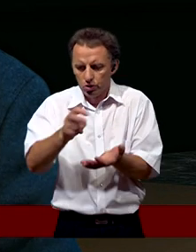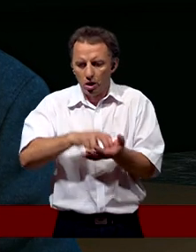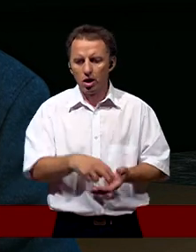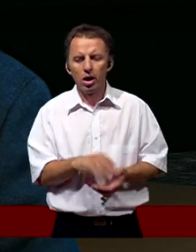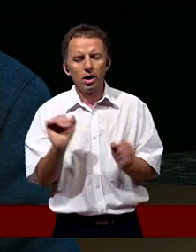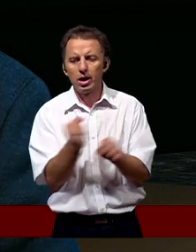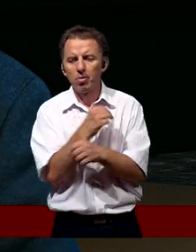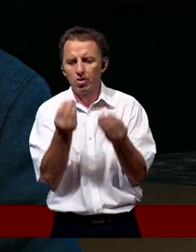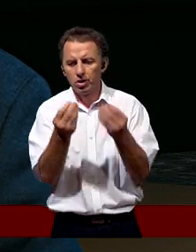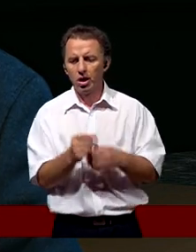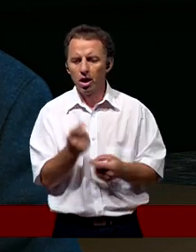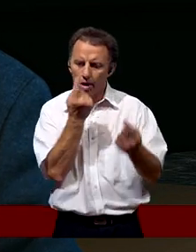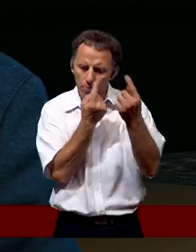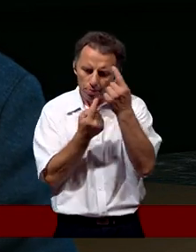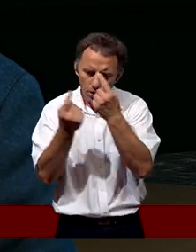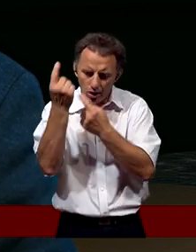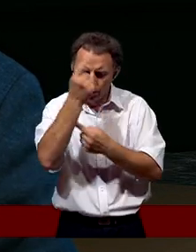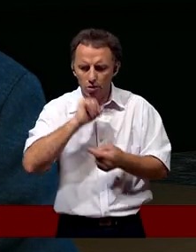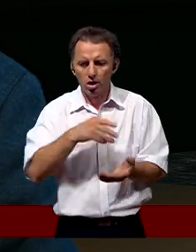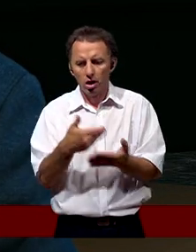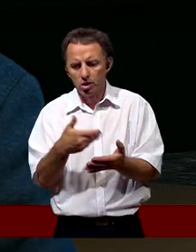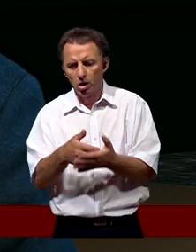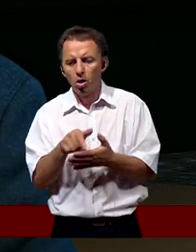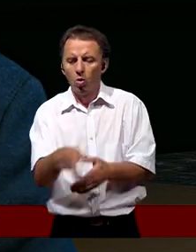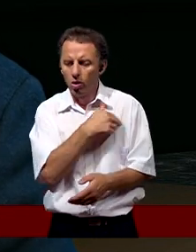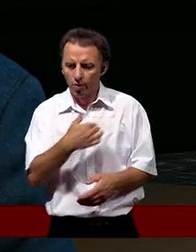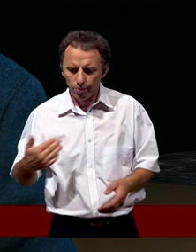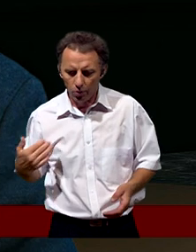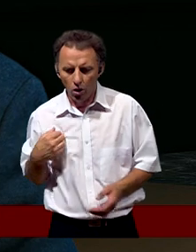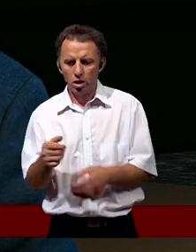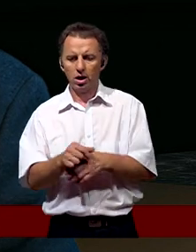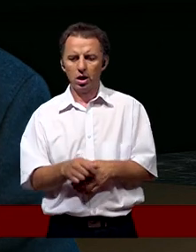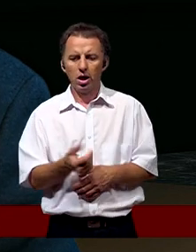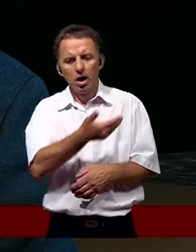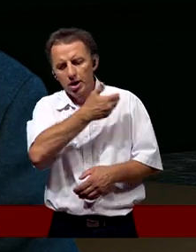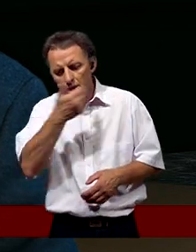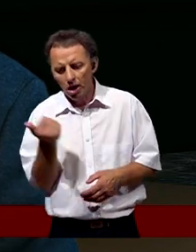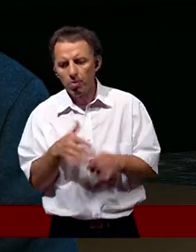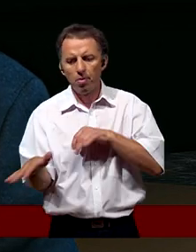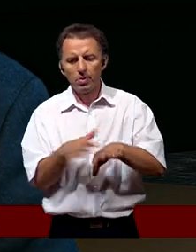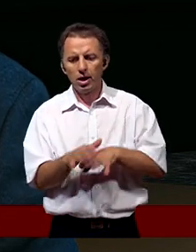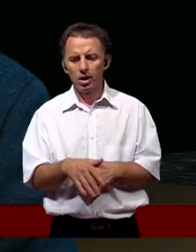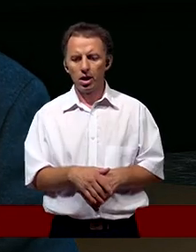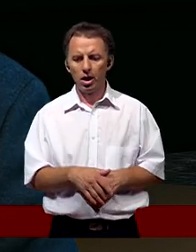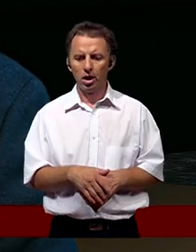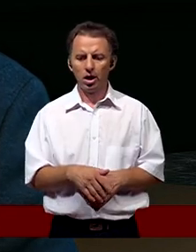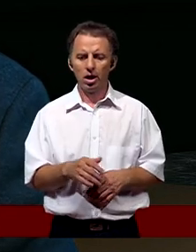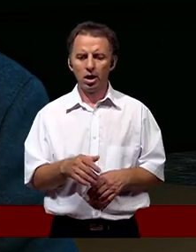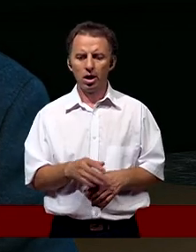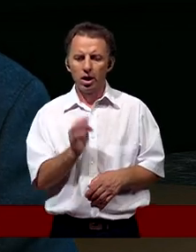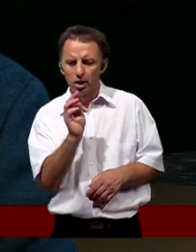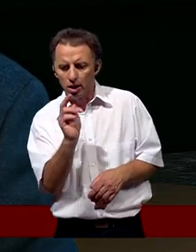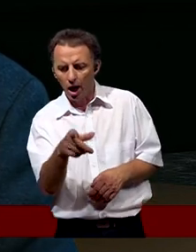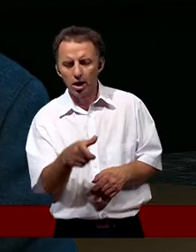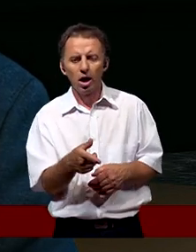Niesamowite rzeczy. I myślę sobie, dlaczego u nas, może w Polsce, nie mają miejsca w Europie, nie mają miejsca,